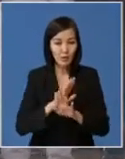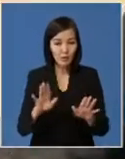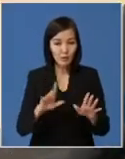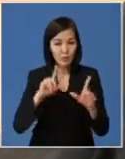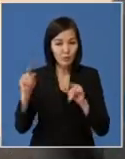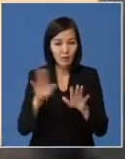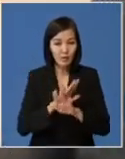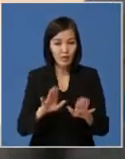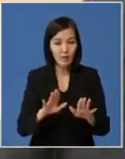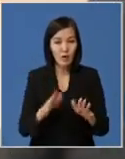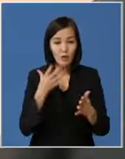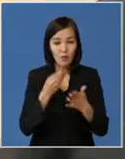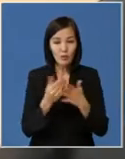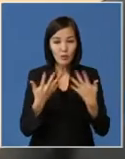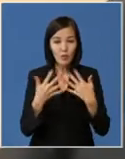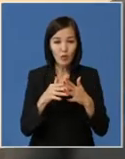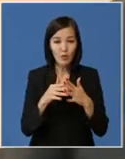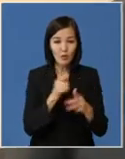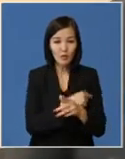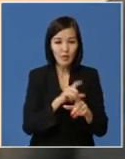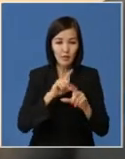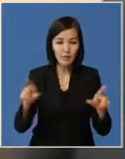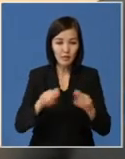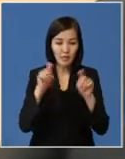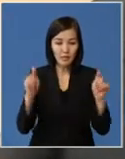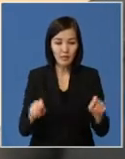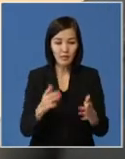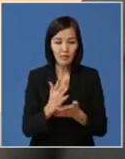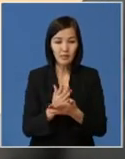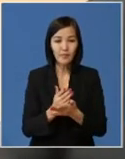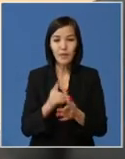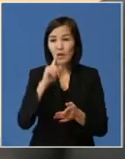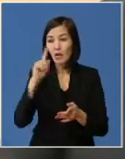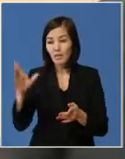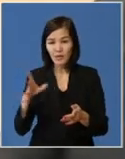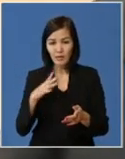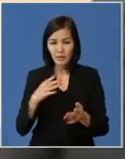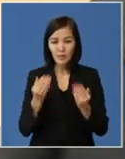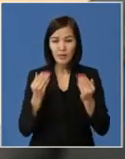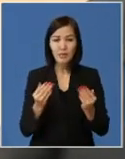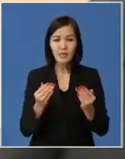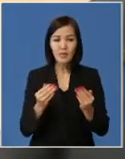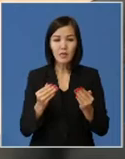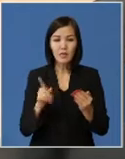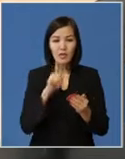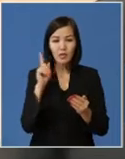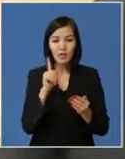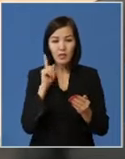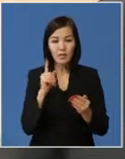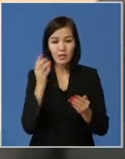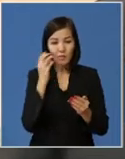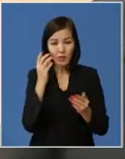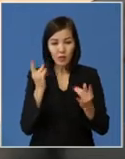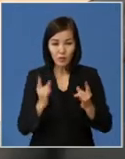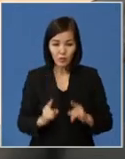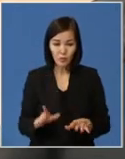енді кегенге барып, әйтпесе сол алысқа сондай болып жүр. Нәзір мұны балашаға жас балалар сәбилер өштірді